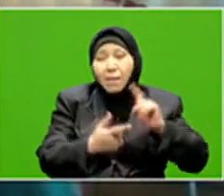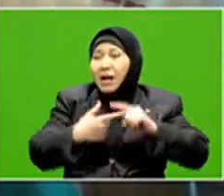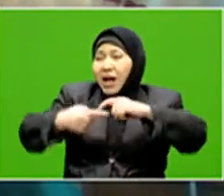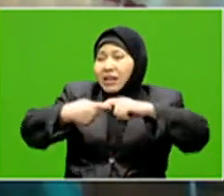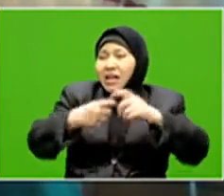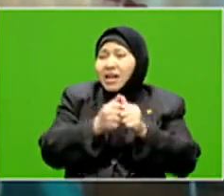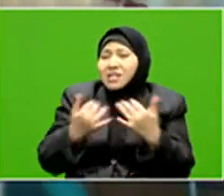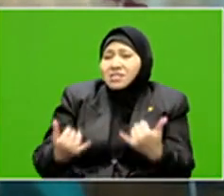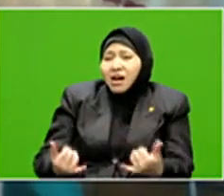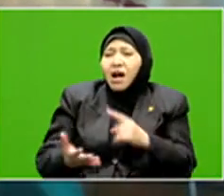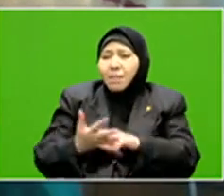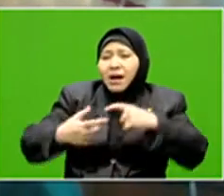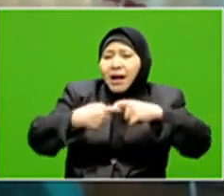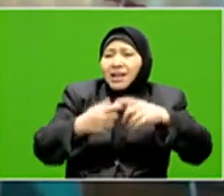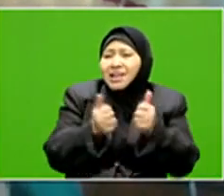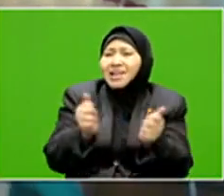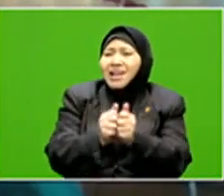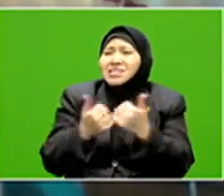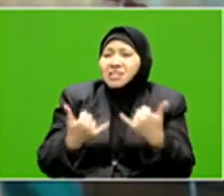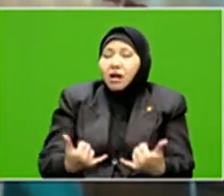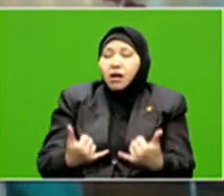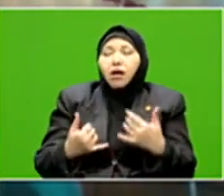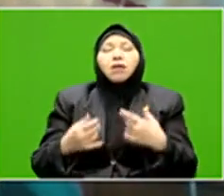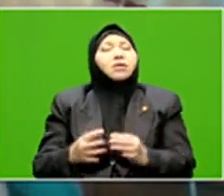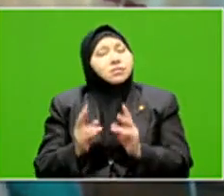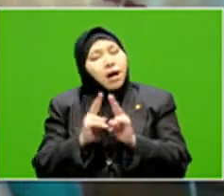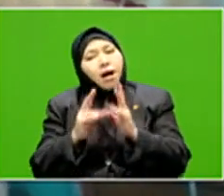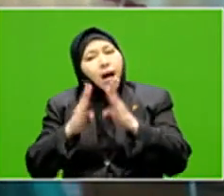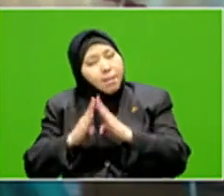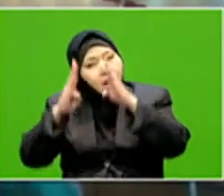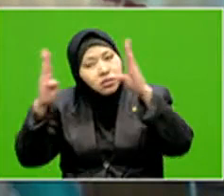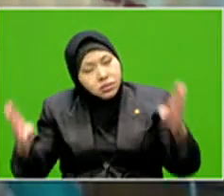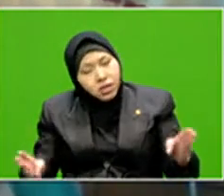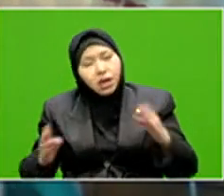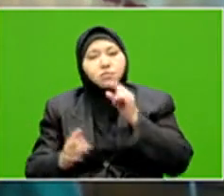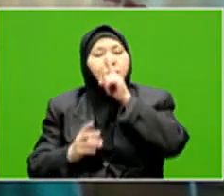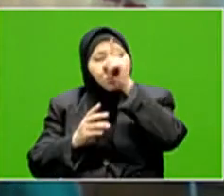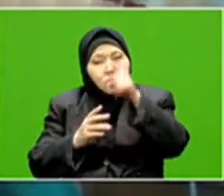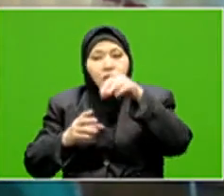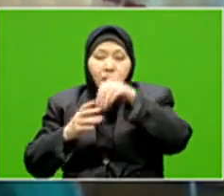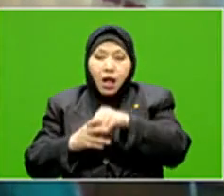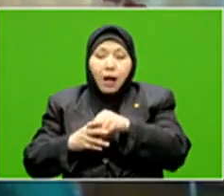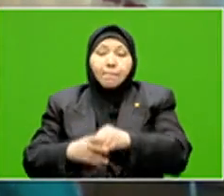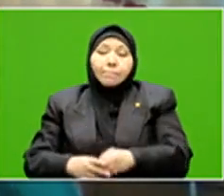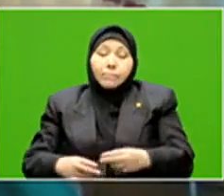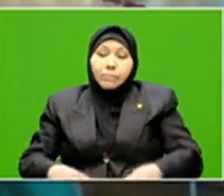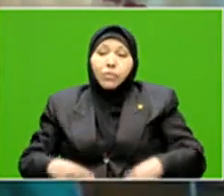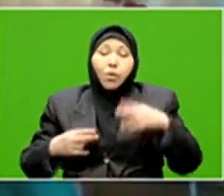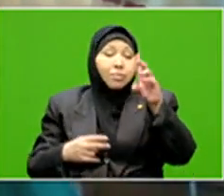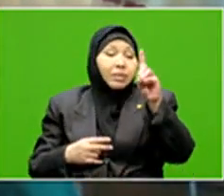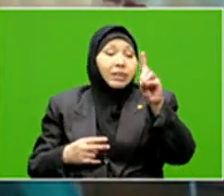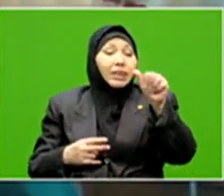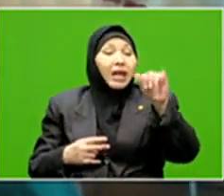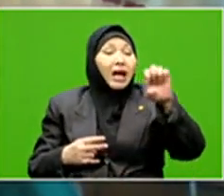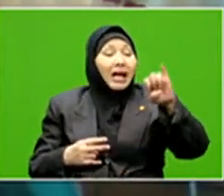zaman sekarang? Ini saya kata ianya sangat besar, terutamanya dalam kehidupan para da'i, kehidupan para du'an. Dalam